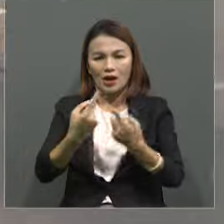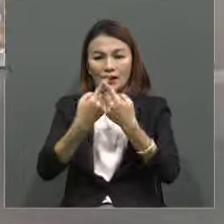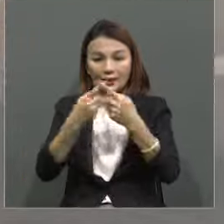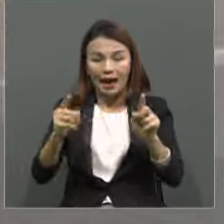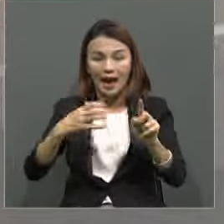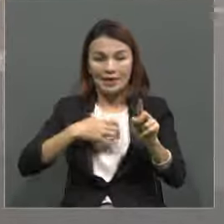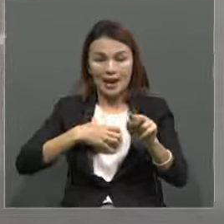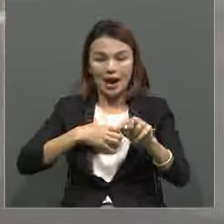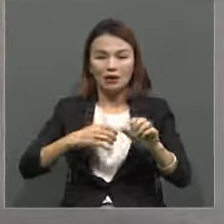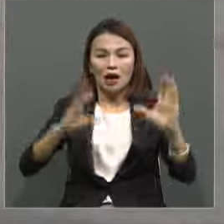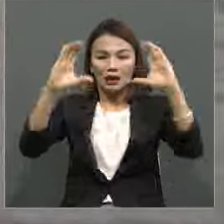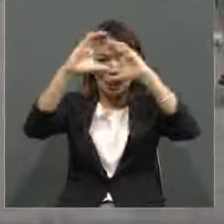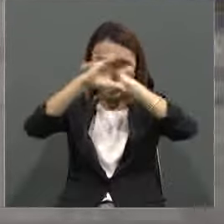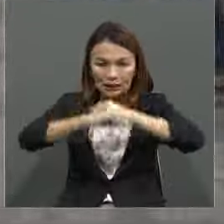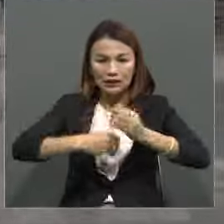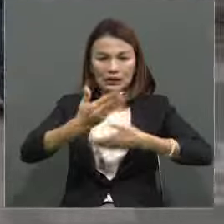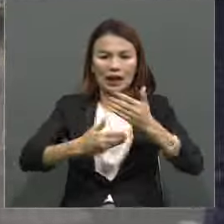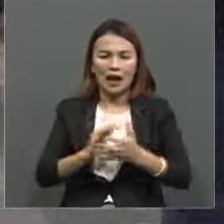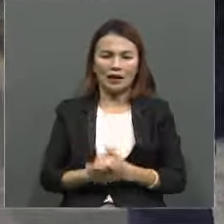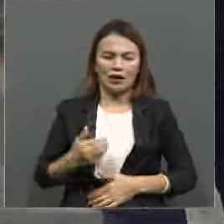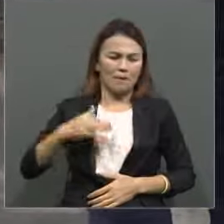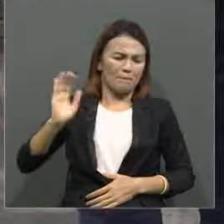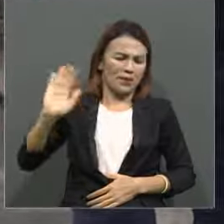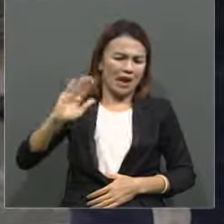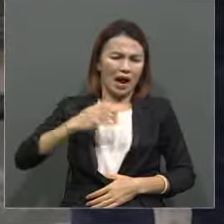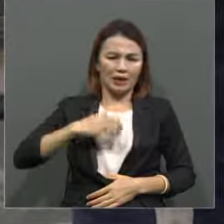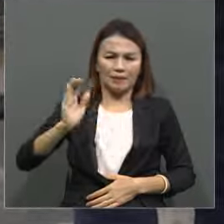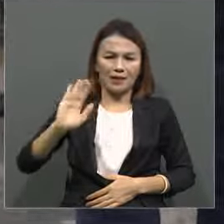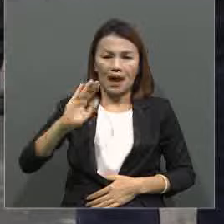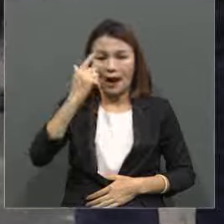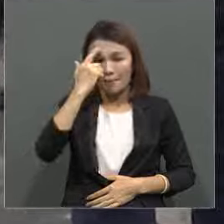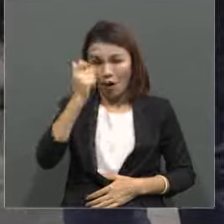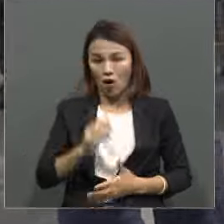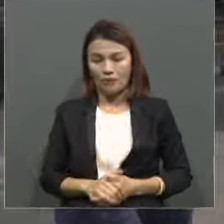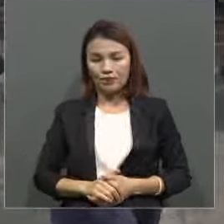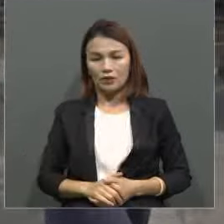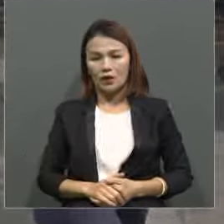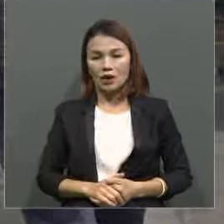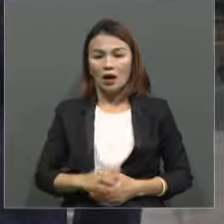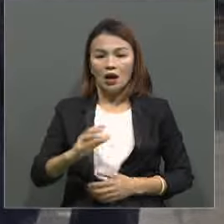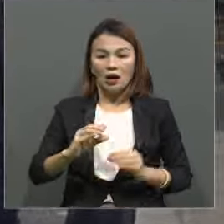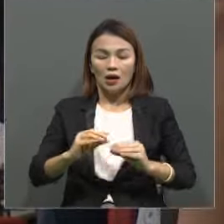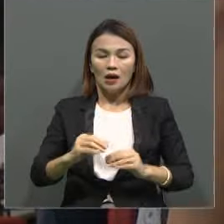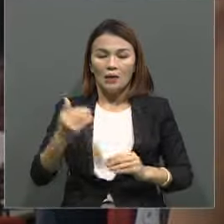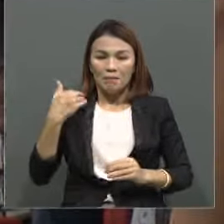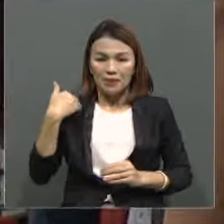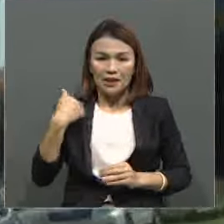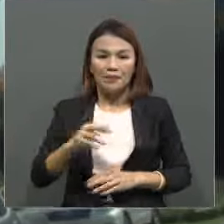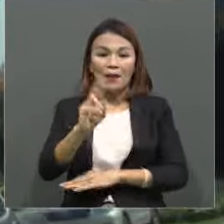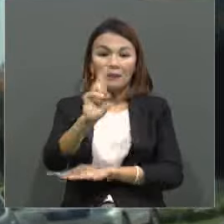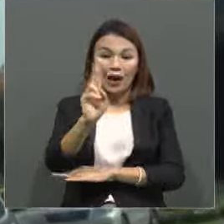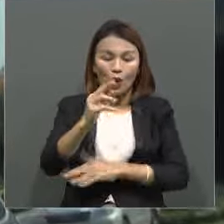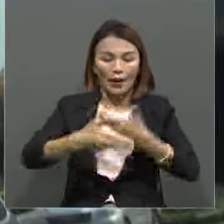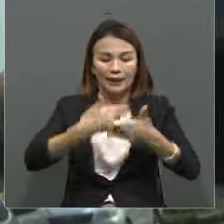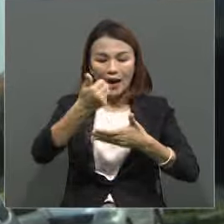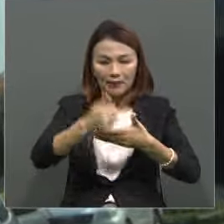ให้จัดเป็นตลาดนัดกลางคืนเลยผู้ค้าเขาบอกเขาไม่เอาเพราะถ้าเปิดเป็นกลางคืนเนี่ยเดี๋ยวกลายเป็นว่าคนที่ขายกลางวันเนี่ยขาย